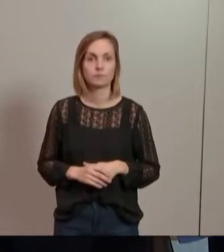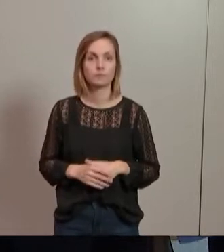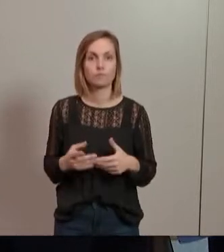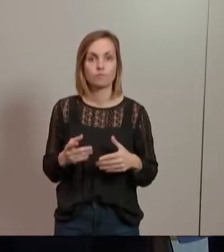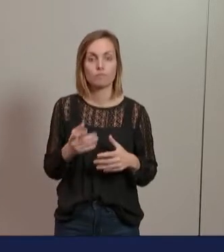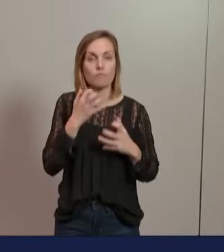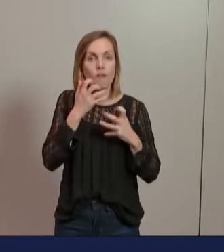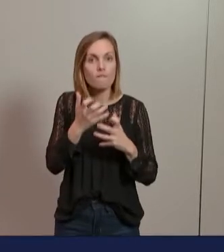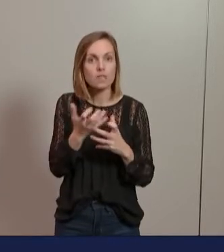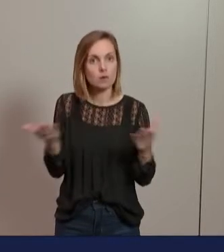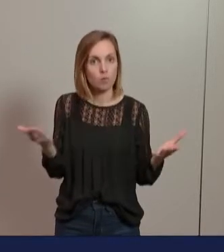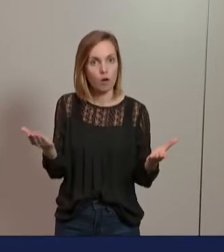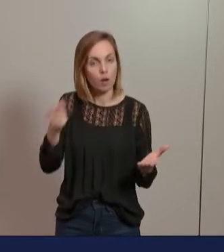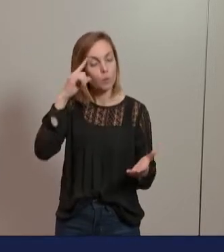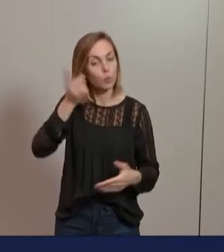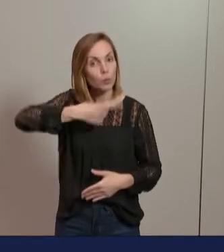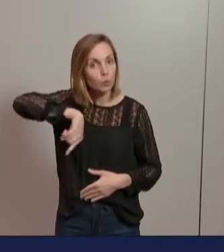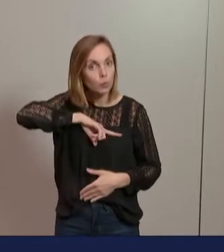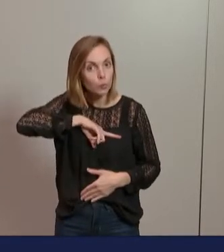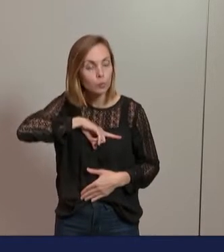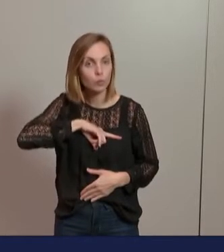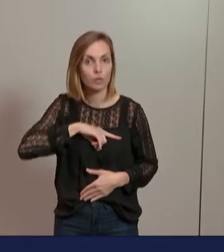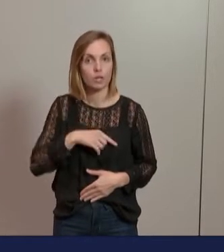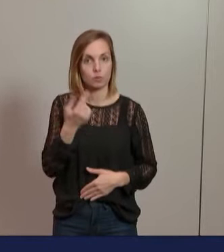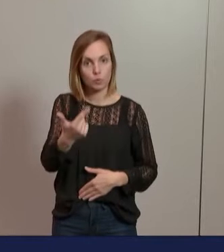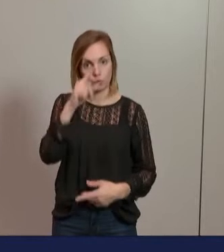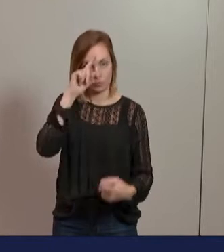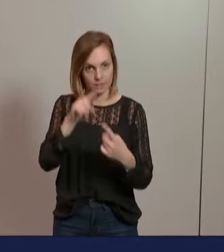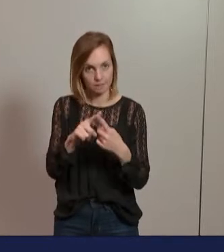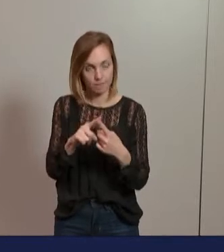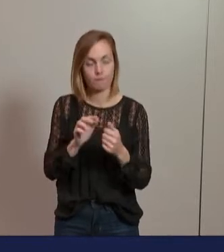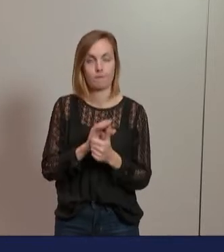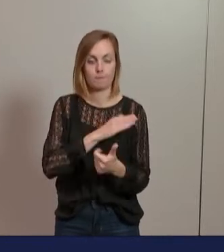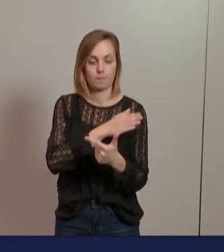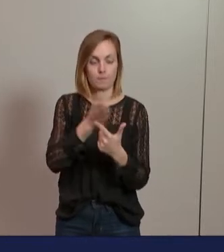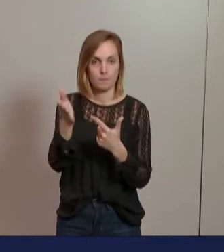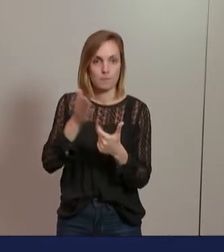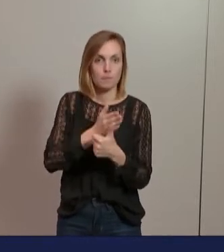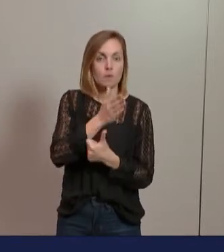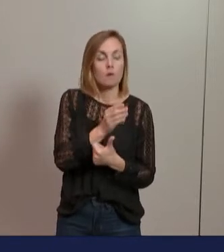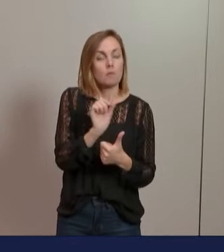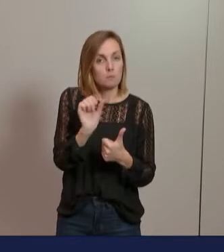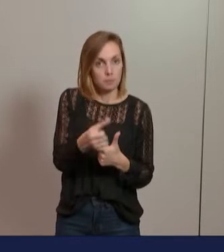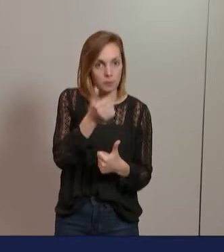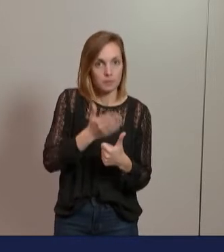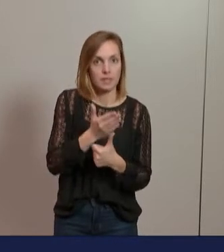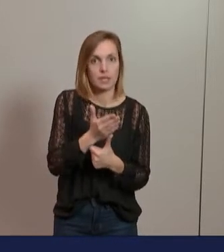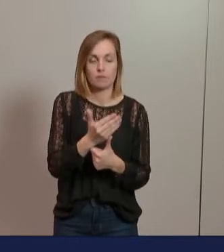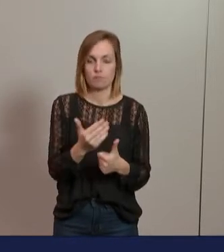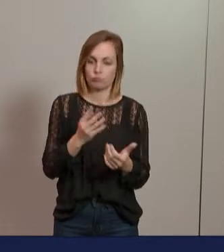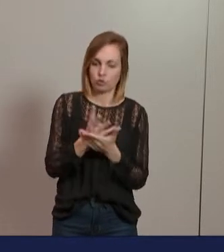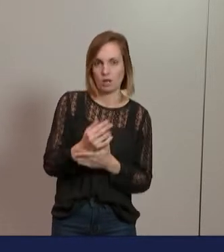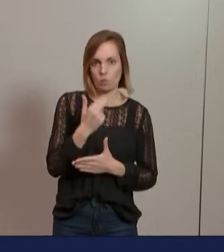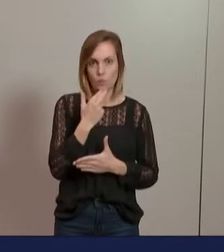Notre ambition pour nous aujourd'hui est de concilier deux objectifs. Celui de mettre en œuvre ces projets utiles